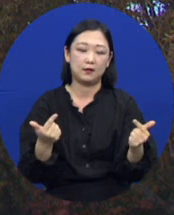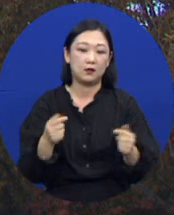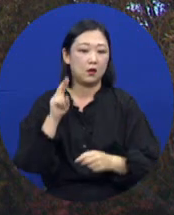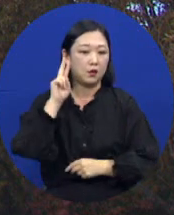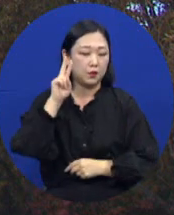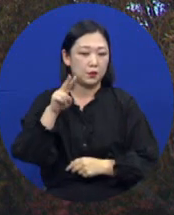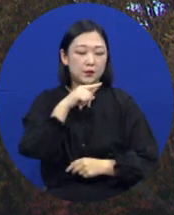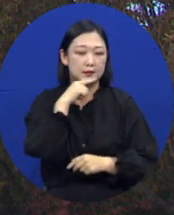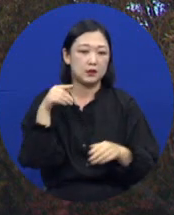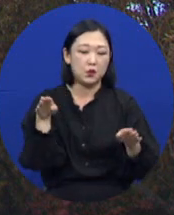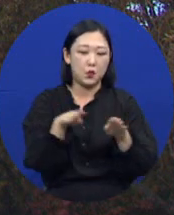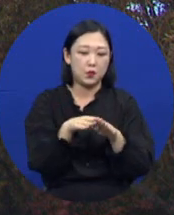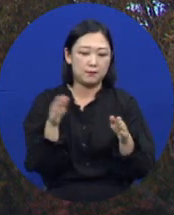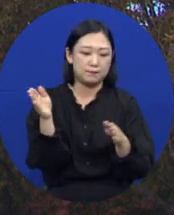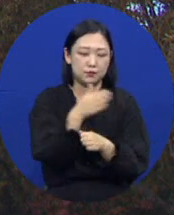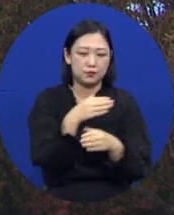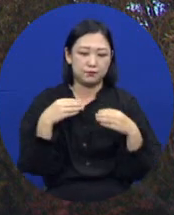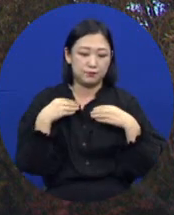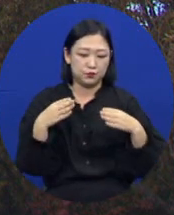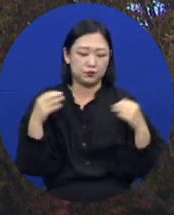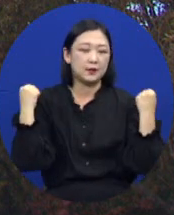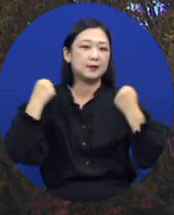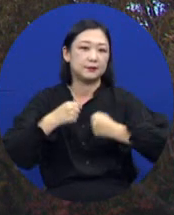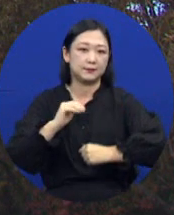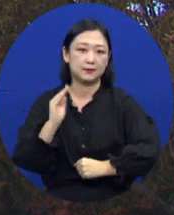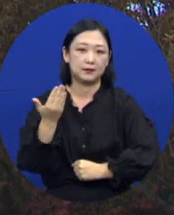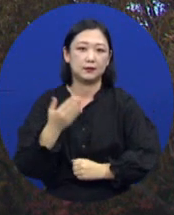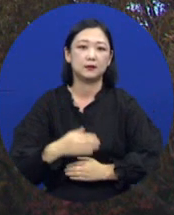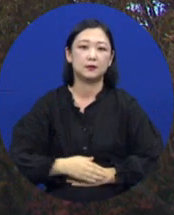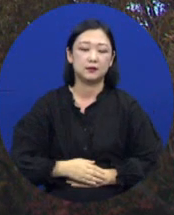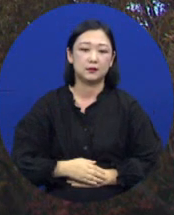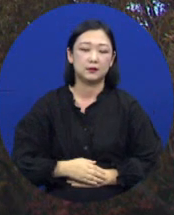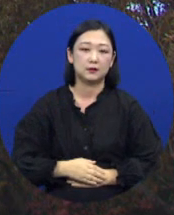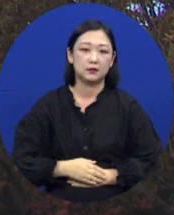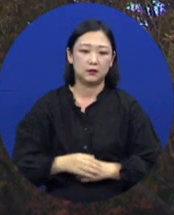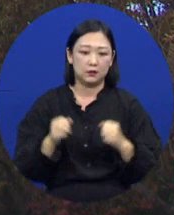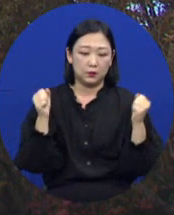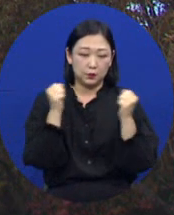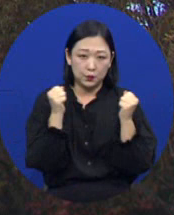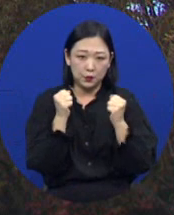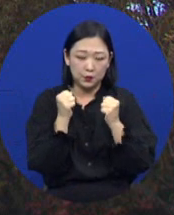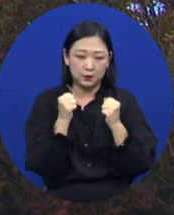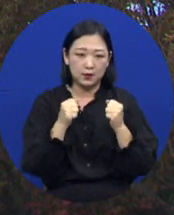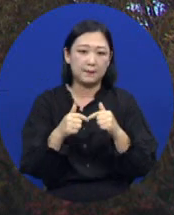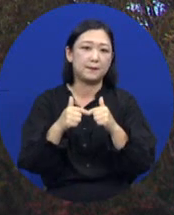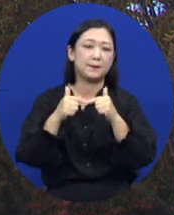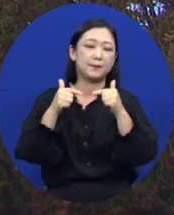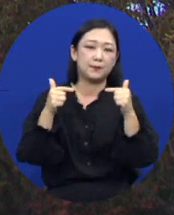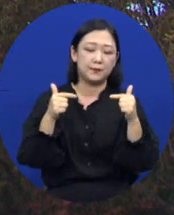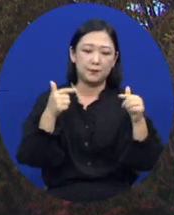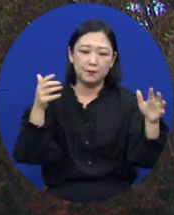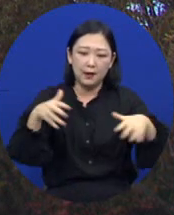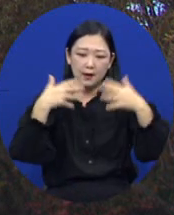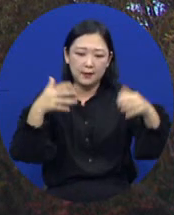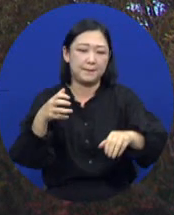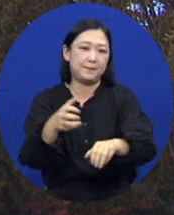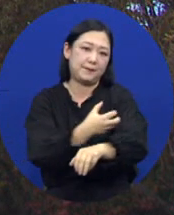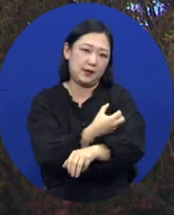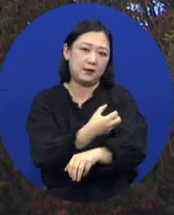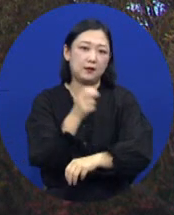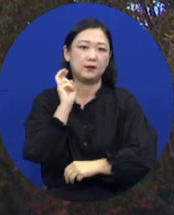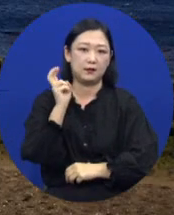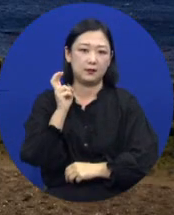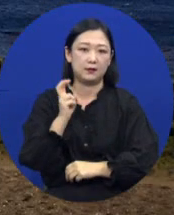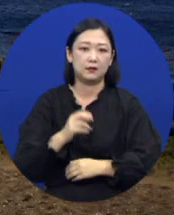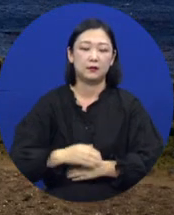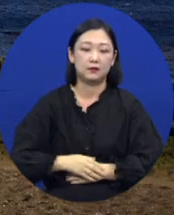1월부터는 두툼한 겉옷을 챙겨 입으셔야 되었습니다 북쪽 찬 대륙고기압이 확장하면서 찬바람이 강하게 보겠습니다